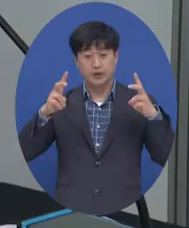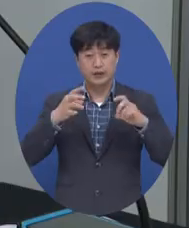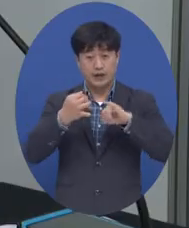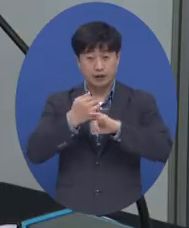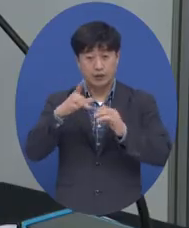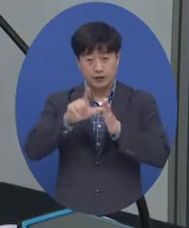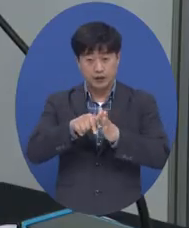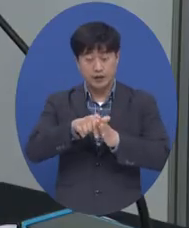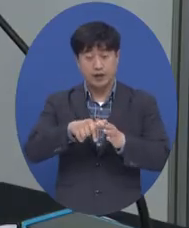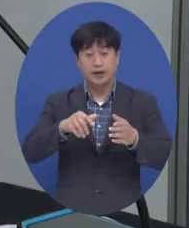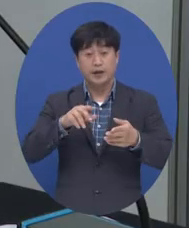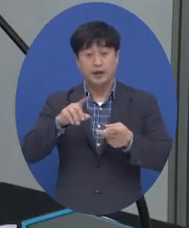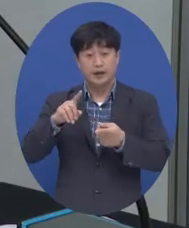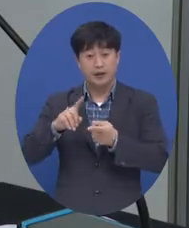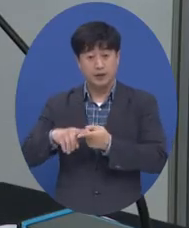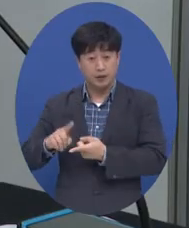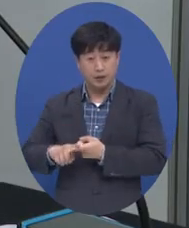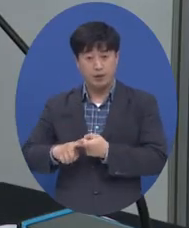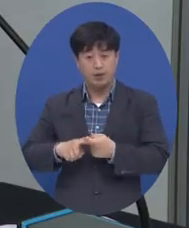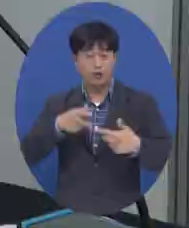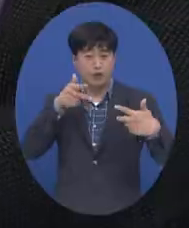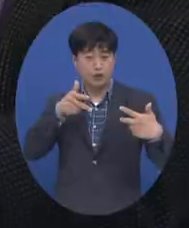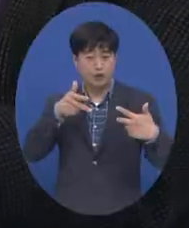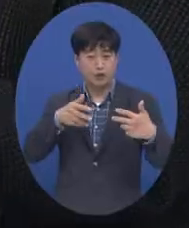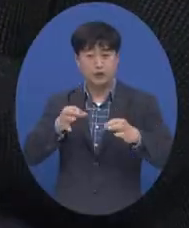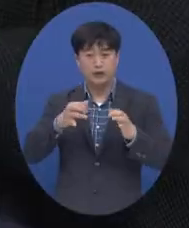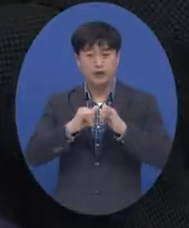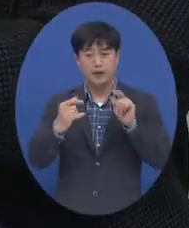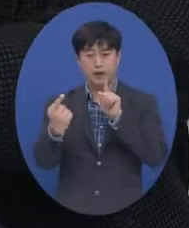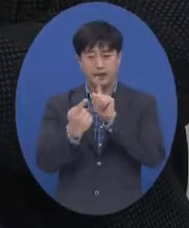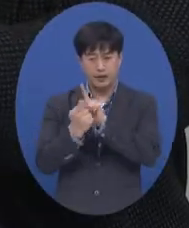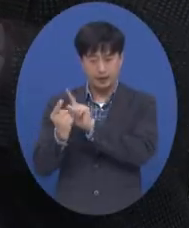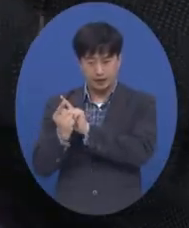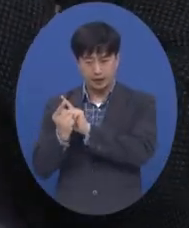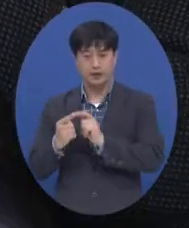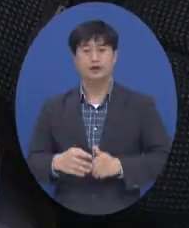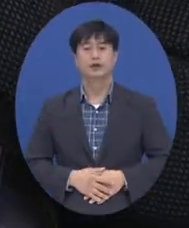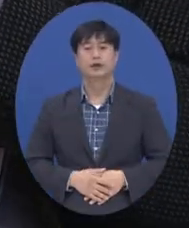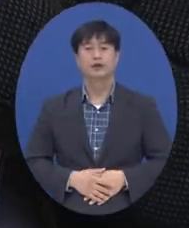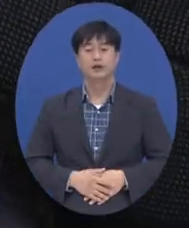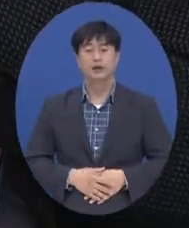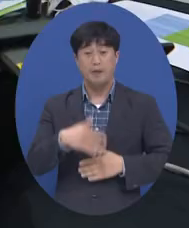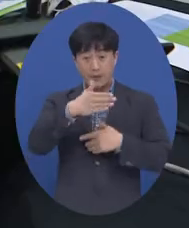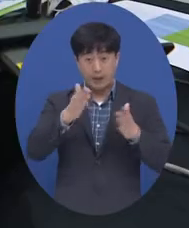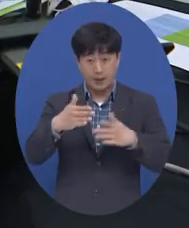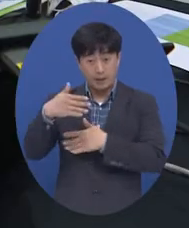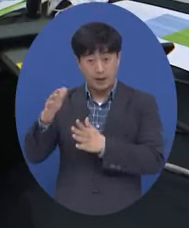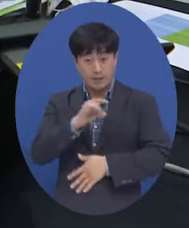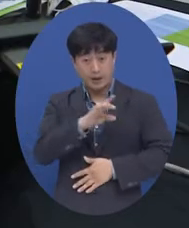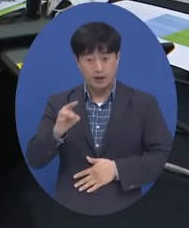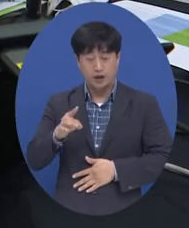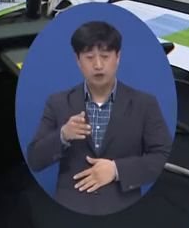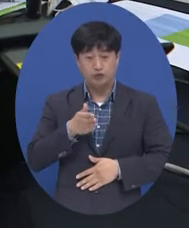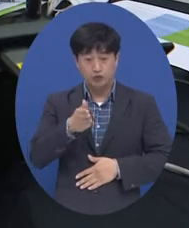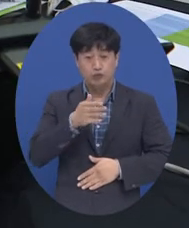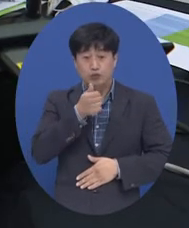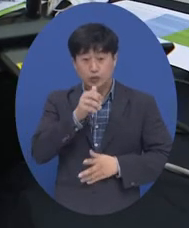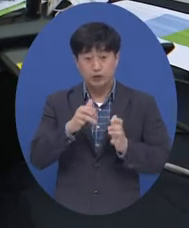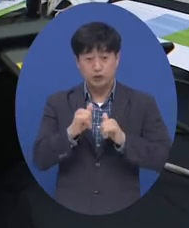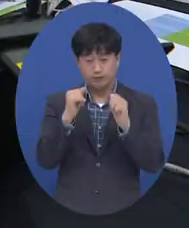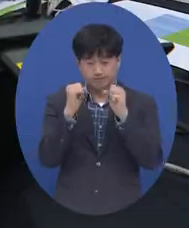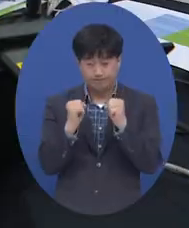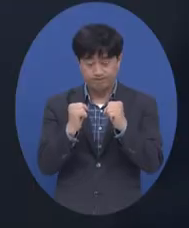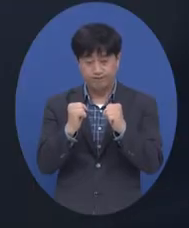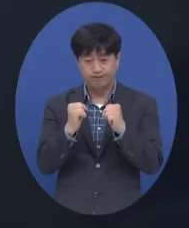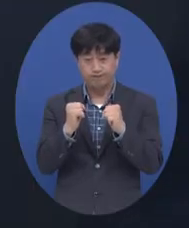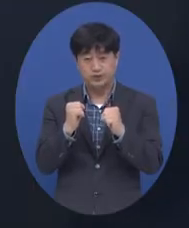시간대에 맞춰 화상으로 바이어와 이렇게 만남을 갖습니다. 부스마다 전문 통역사를 배치해